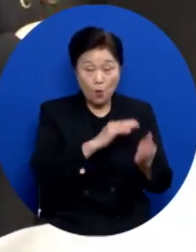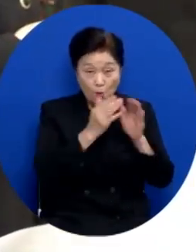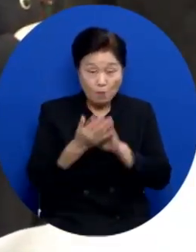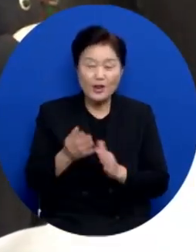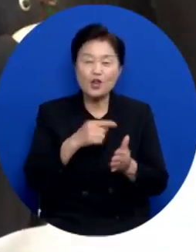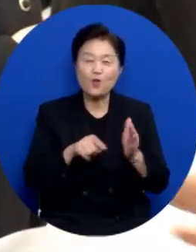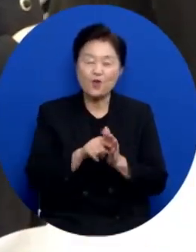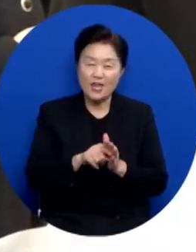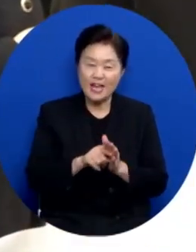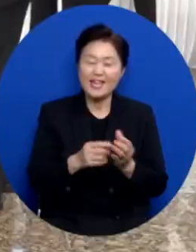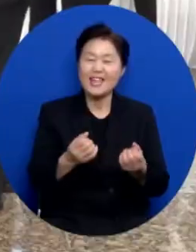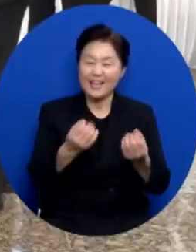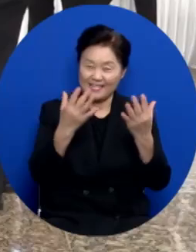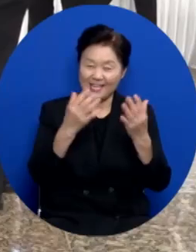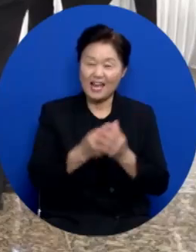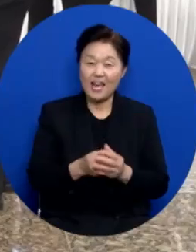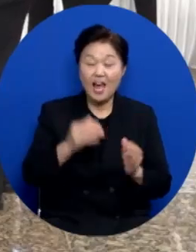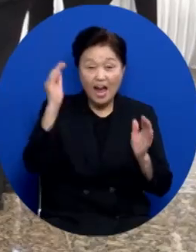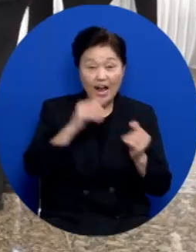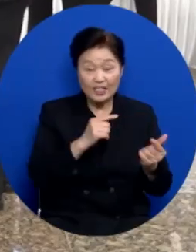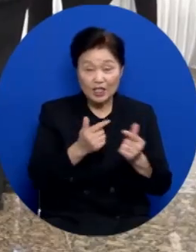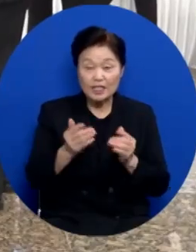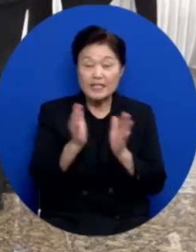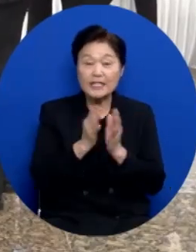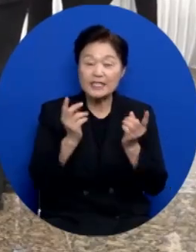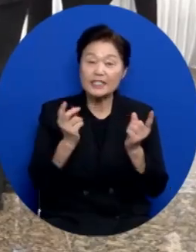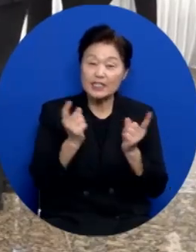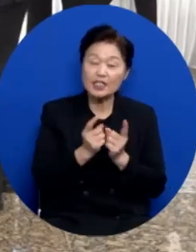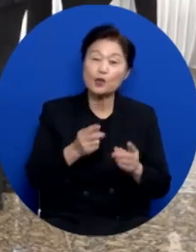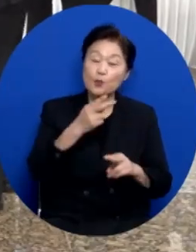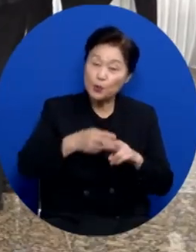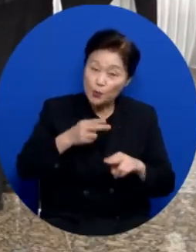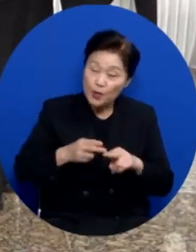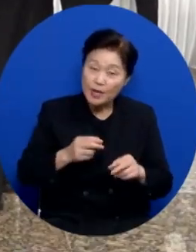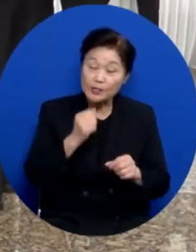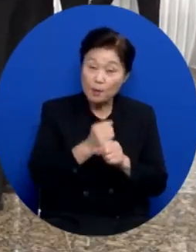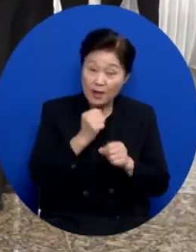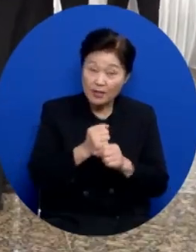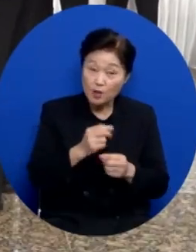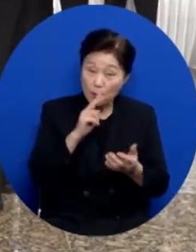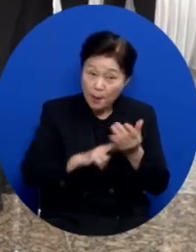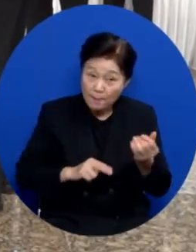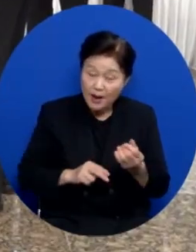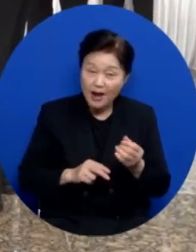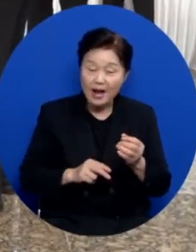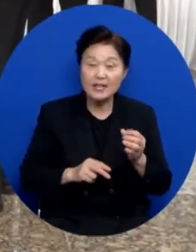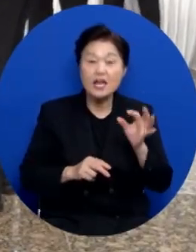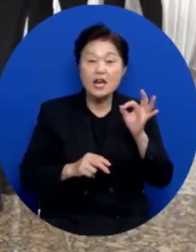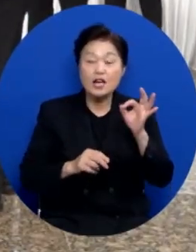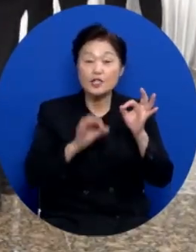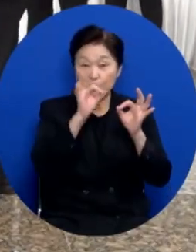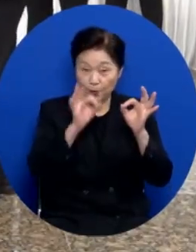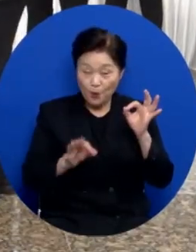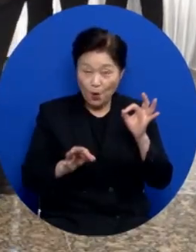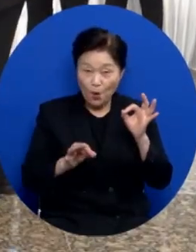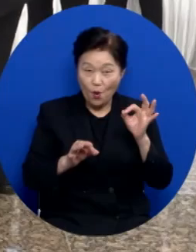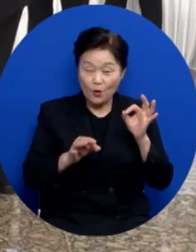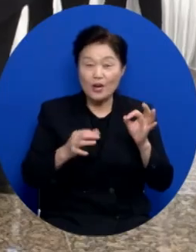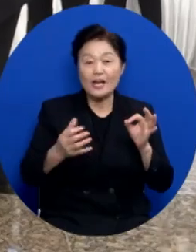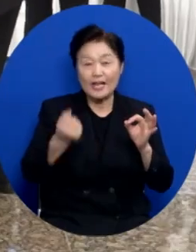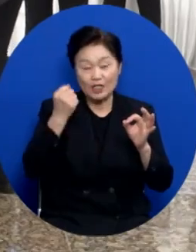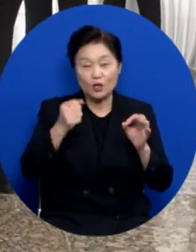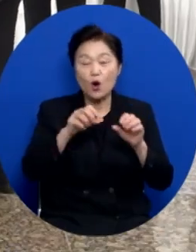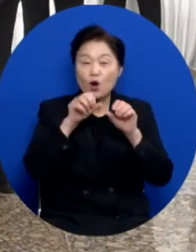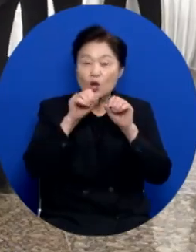돋보였습니다. 학생들이 만들어서 판매한 금액의 10%를 우리가 띄어가지고